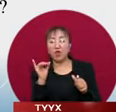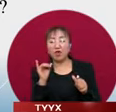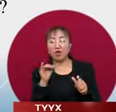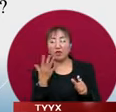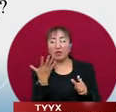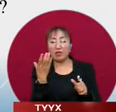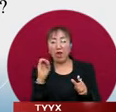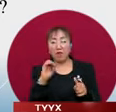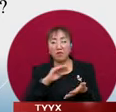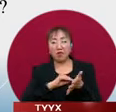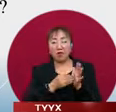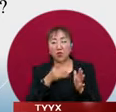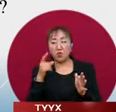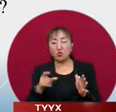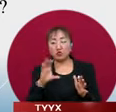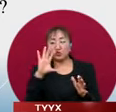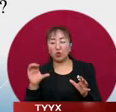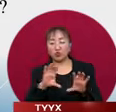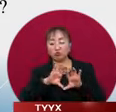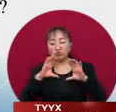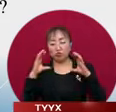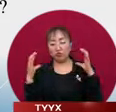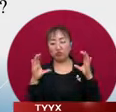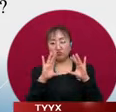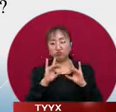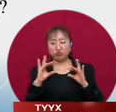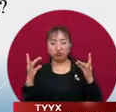хүний суудалтай, дугуй хэлбэртэй задгай театр байсан.